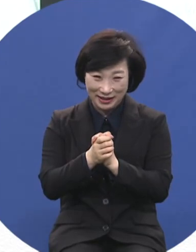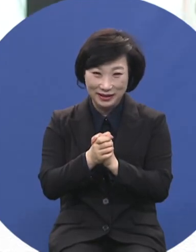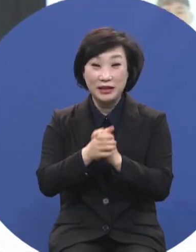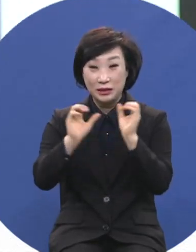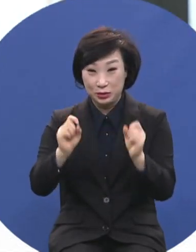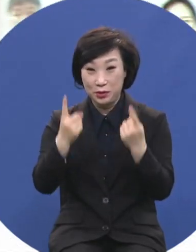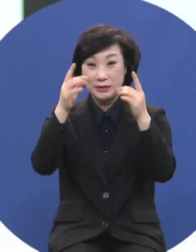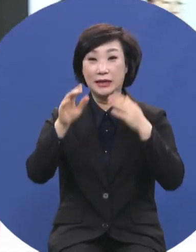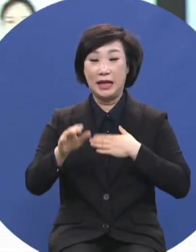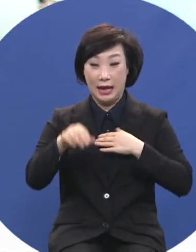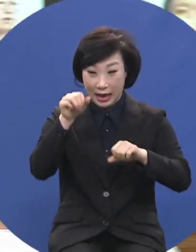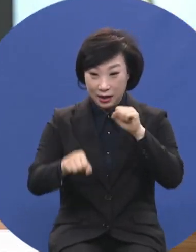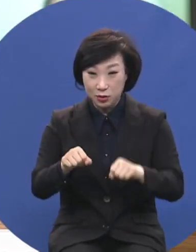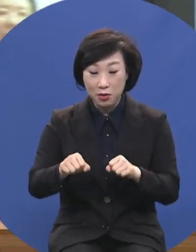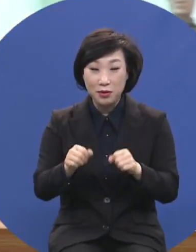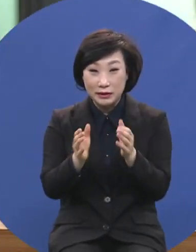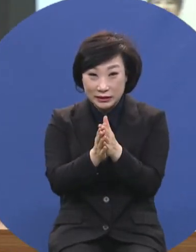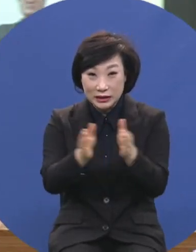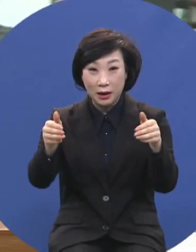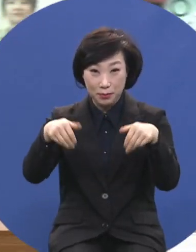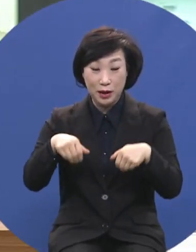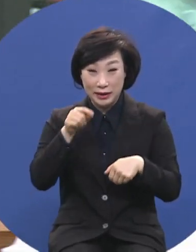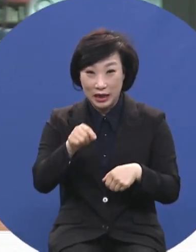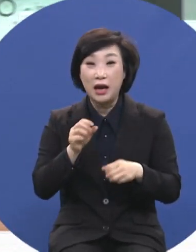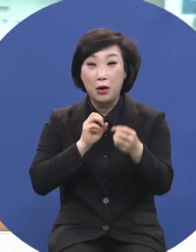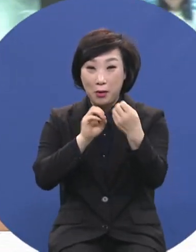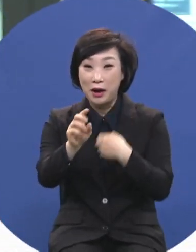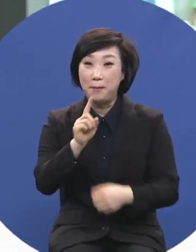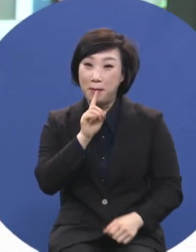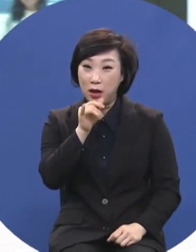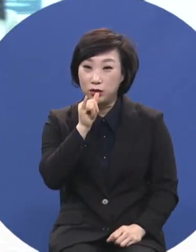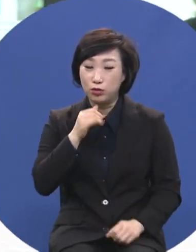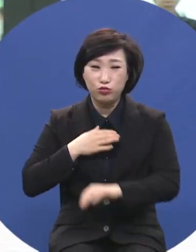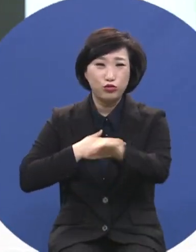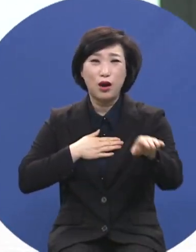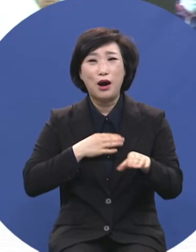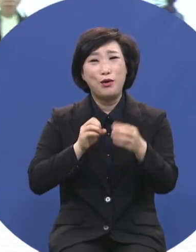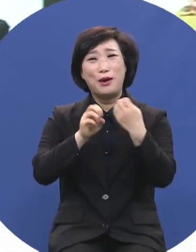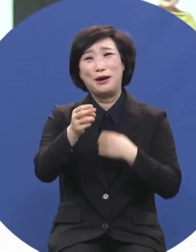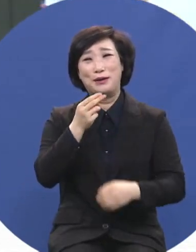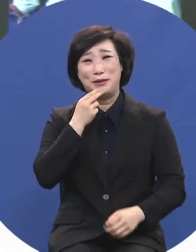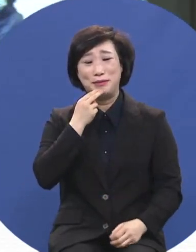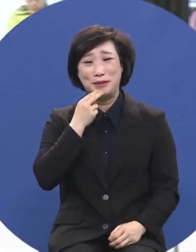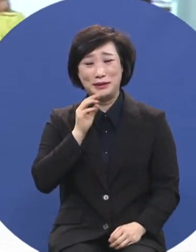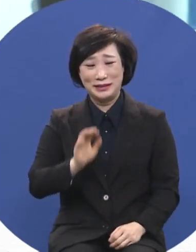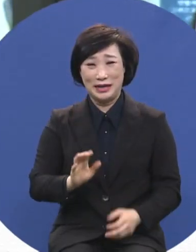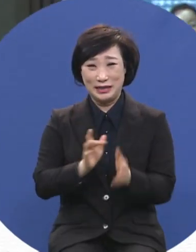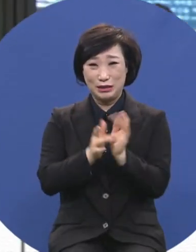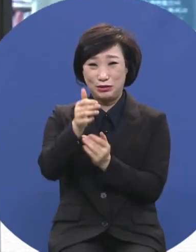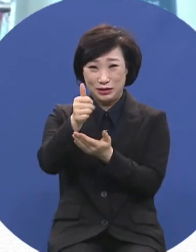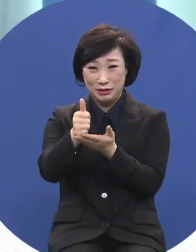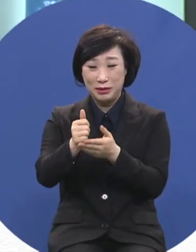동시에 행동까지가 화답인데 화답을 안 해. 그래서 예수께서도 성경에